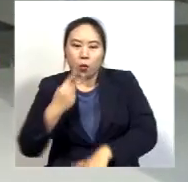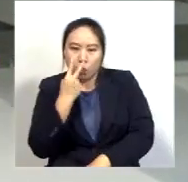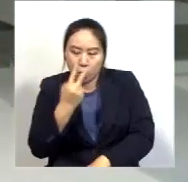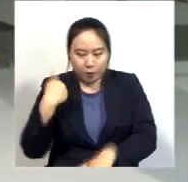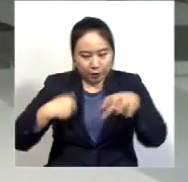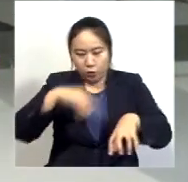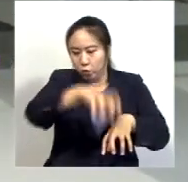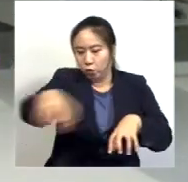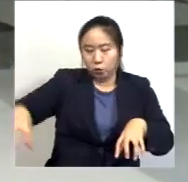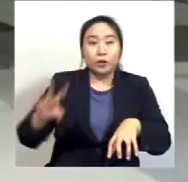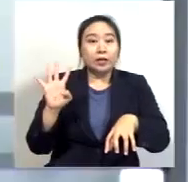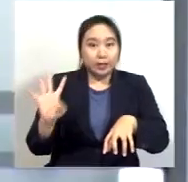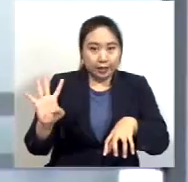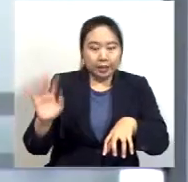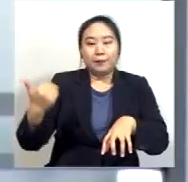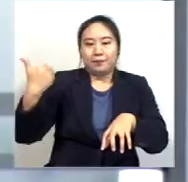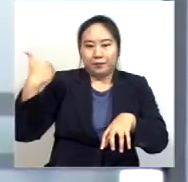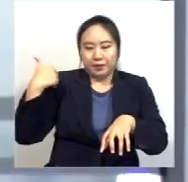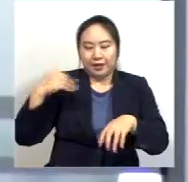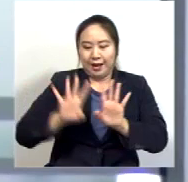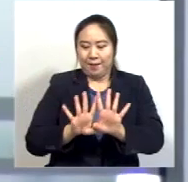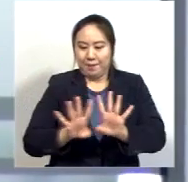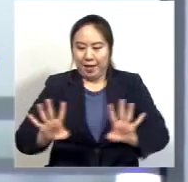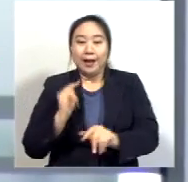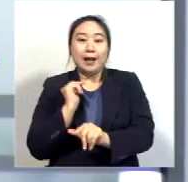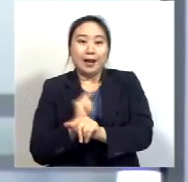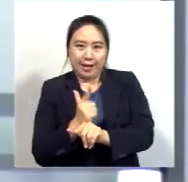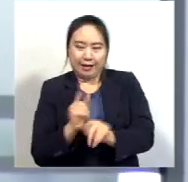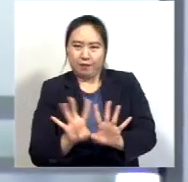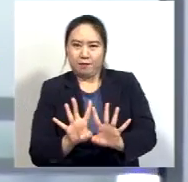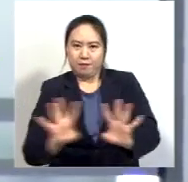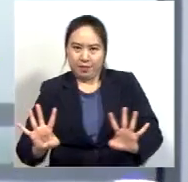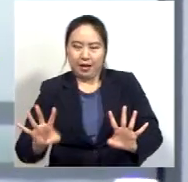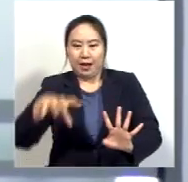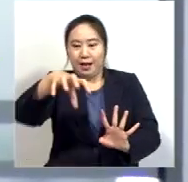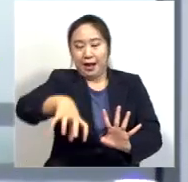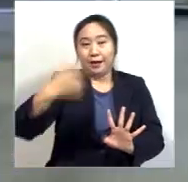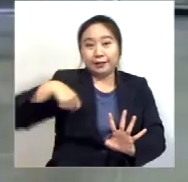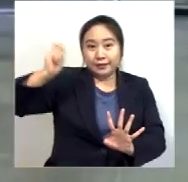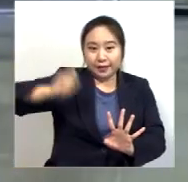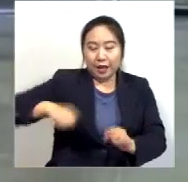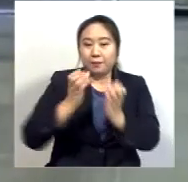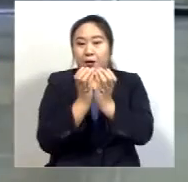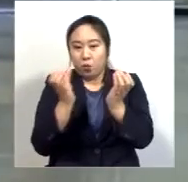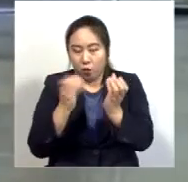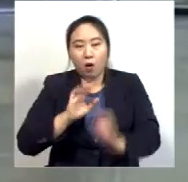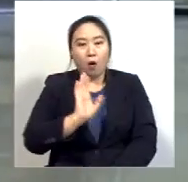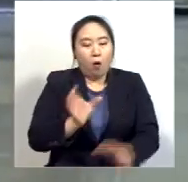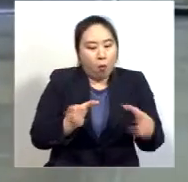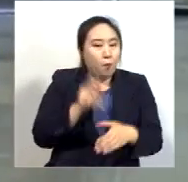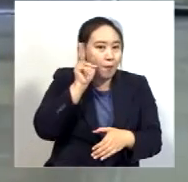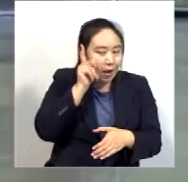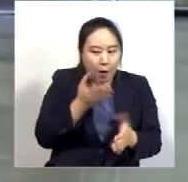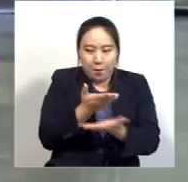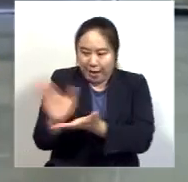4จุดด้วยกันแล้วนอกจากนั้นเนี่ยก็ยังมีการนำแผงเหล็กมาติดตั้งกั้นเขตที่ทำการศาลรัฐธรรมนูญและพื้นที่การทำงานของสื่อมวลชนด้ว